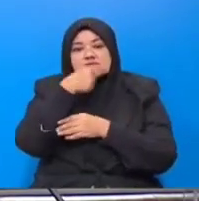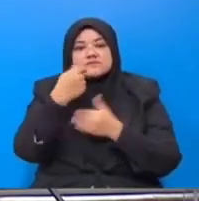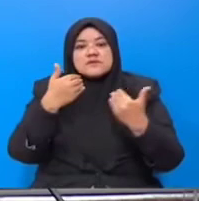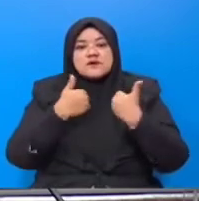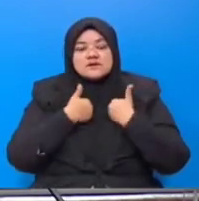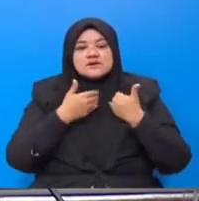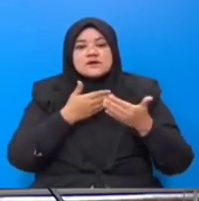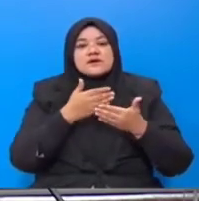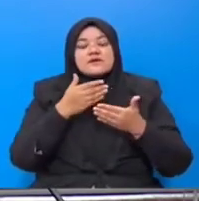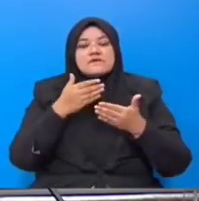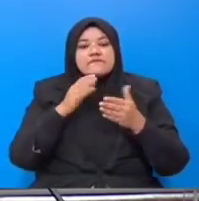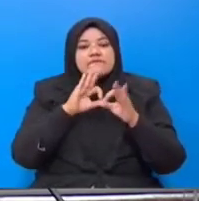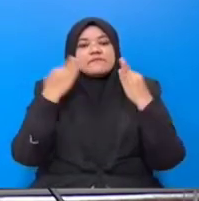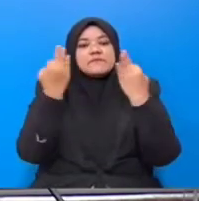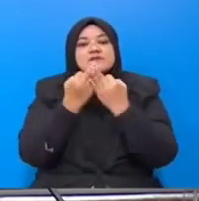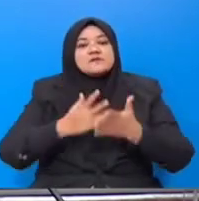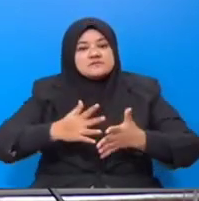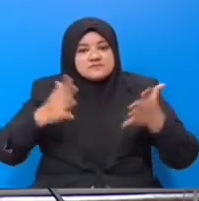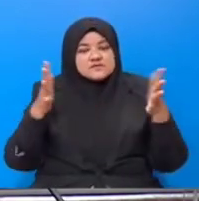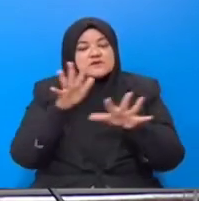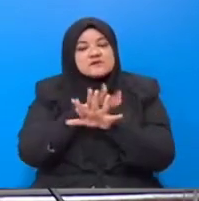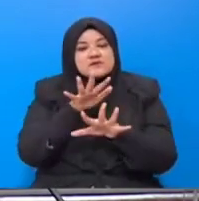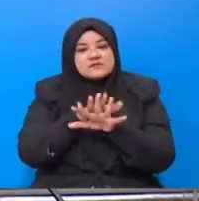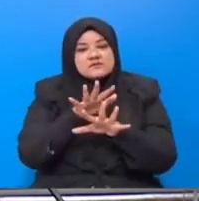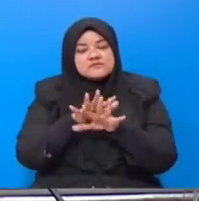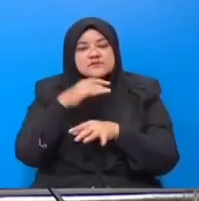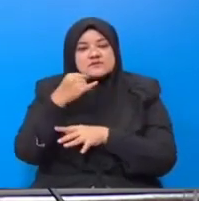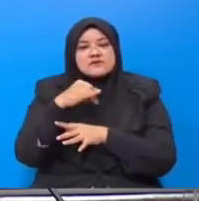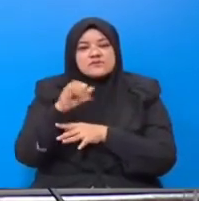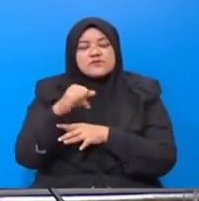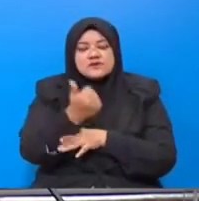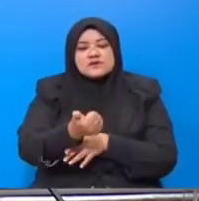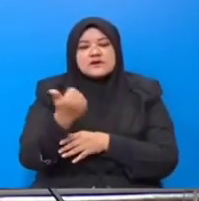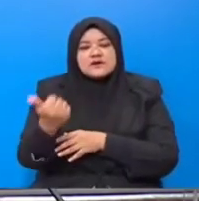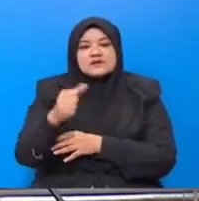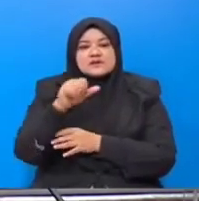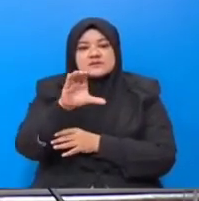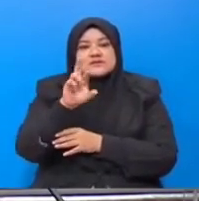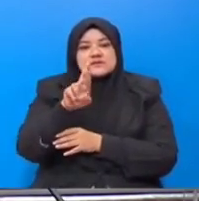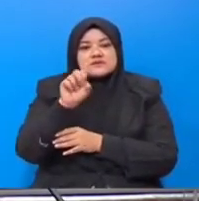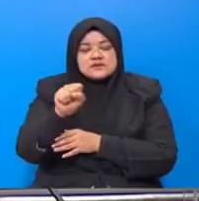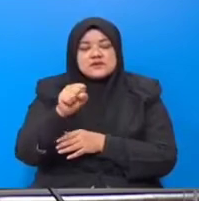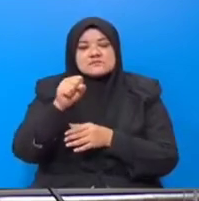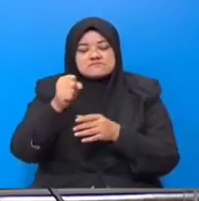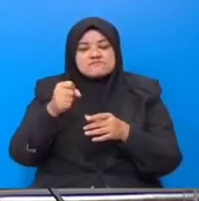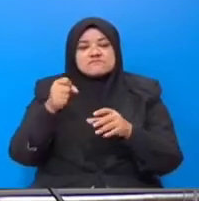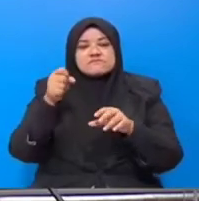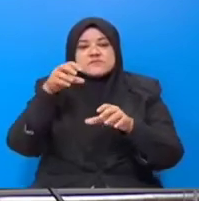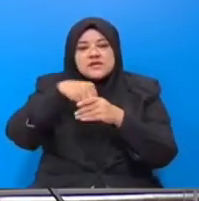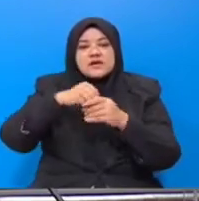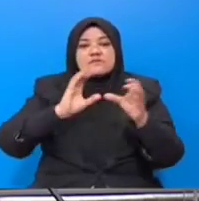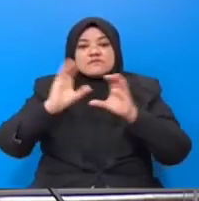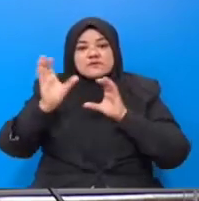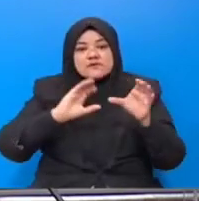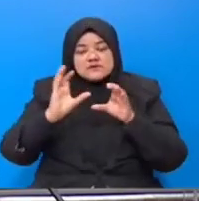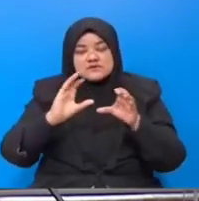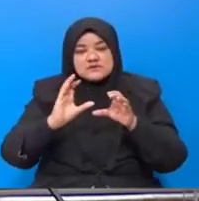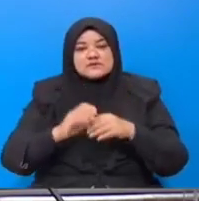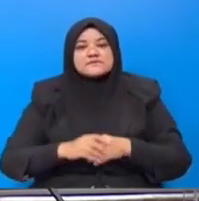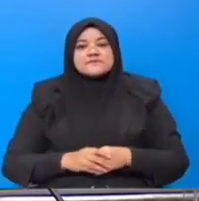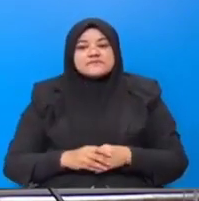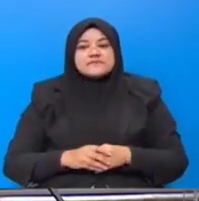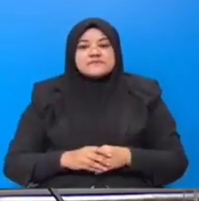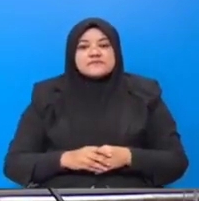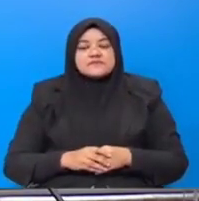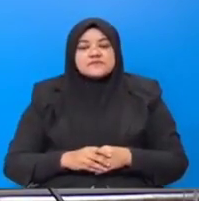yang mempunyai ahli keluarga yang besar yang tidak membolehkan peralatan CRS dipasang dengan sempurna di dalam